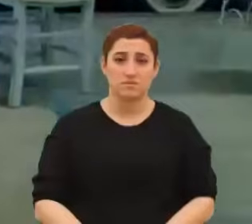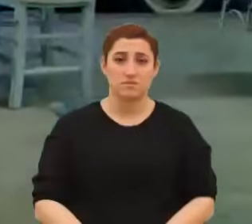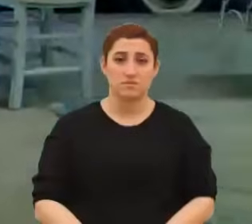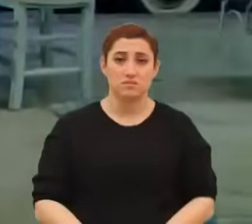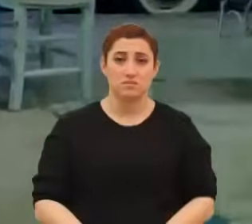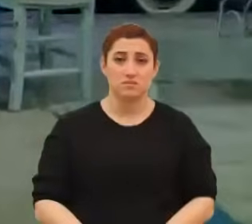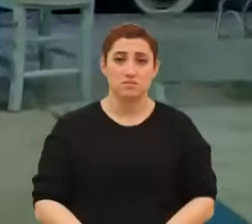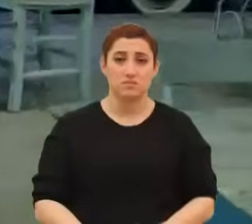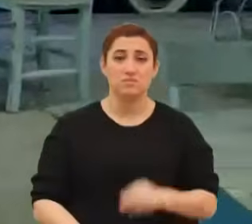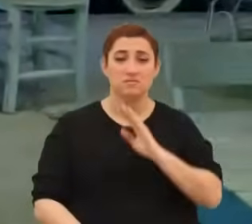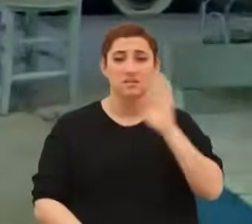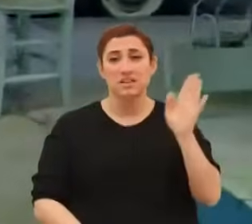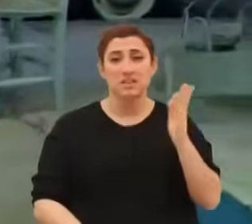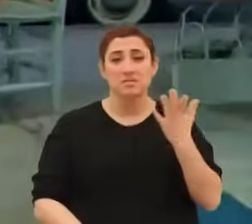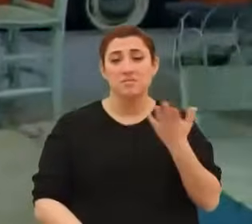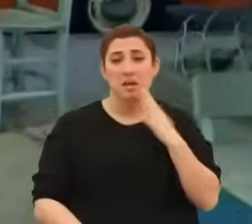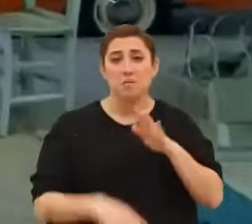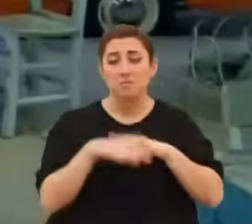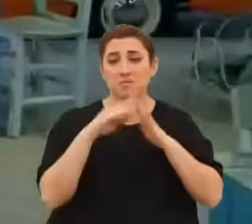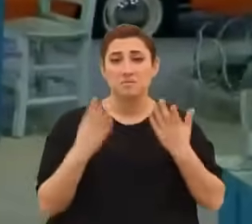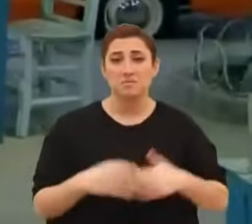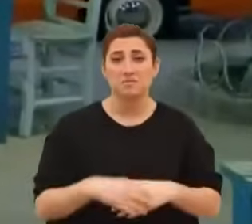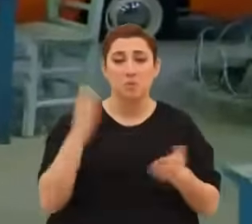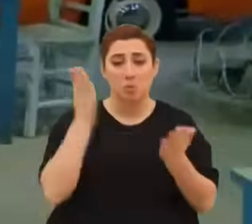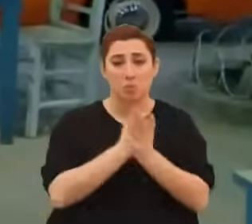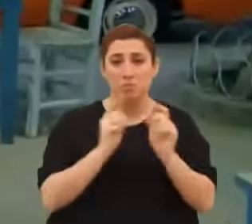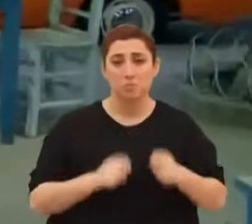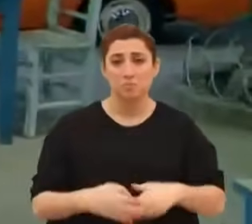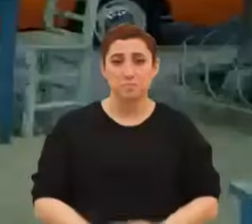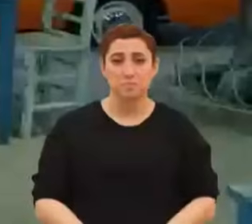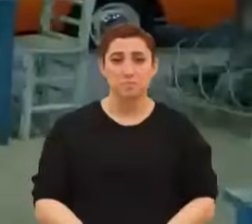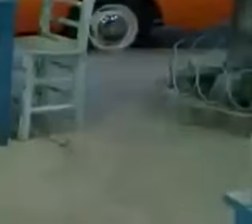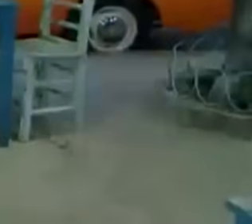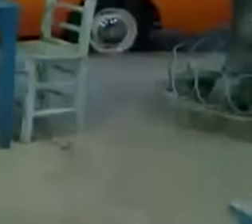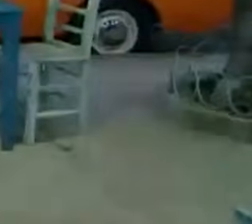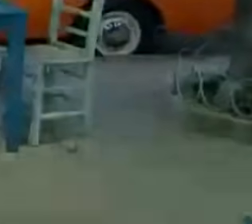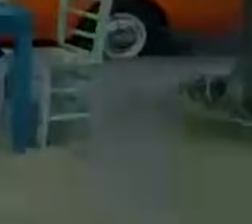Gidin, gidin eğitim gömün. Biket'in ağzını kapatıp masadan kalktı.